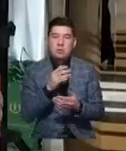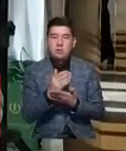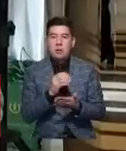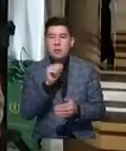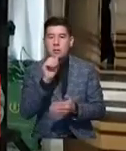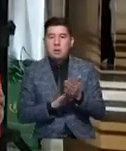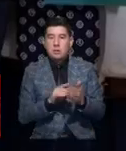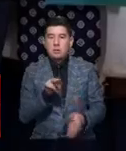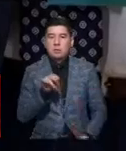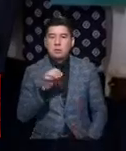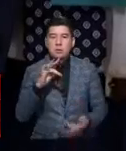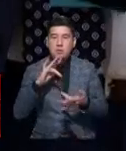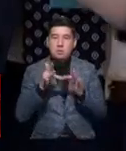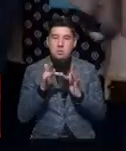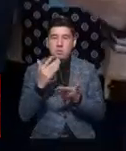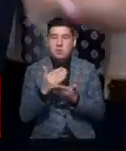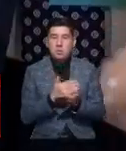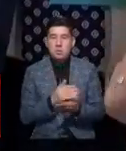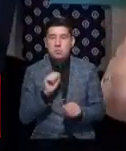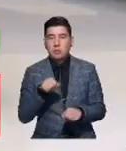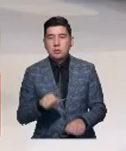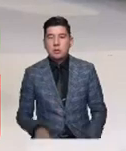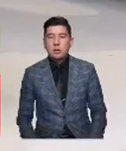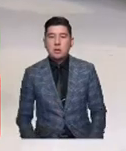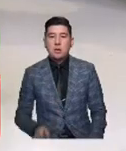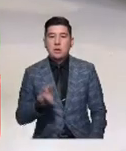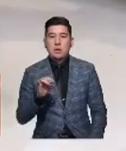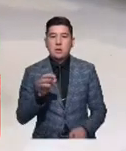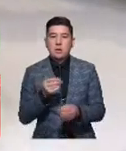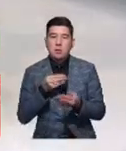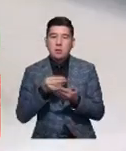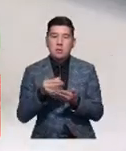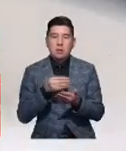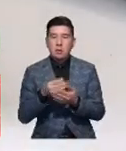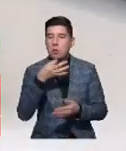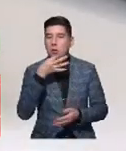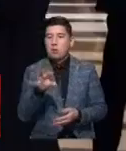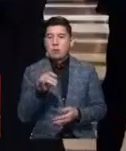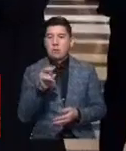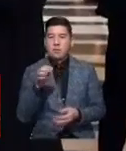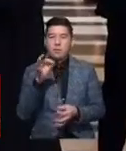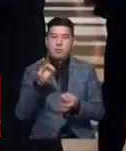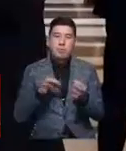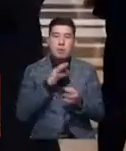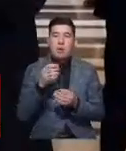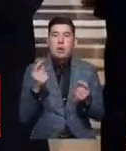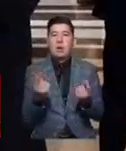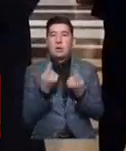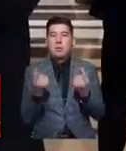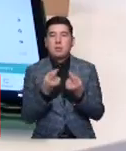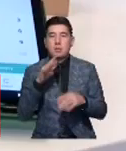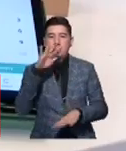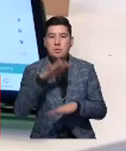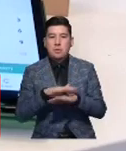доступа к интернету. Цифровую валюту при желании можно будет обналичить в любой точке мира в обычном банкомате. Сегодня пока